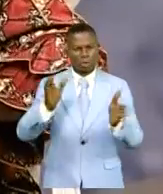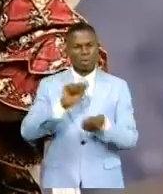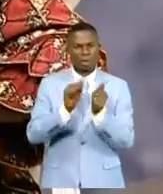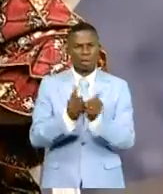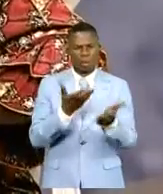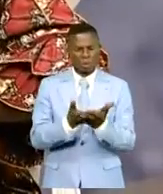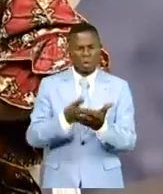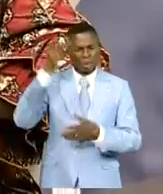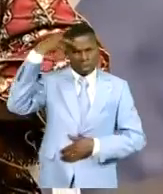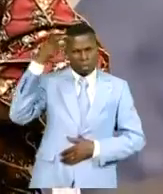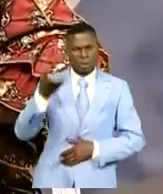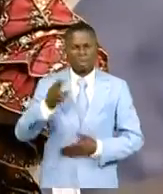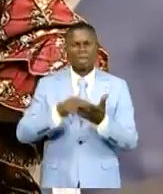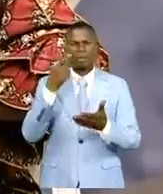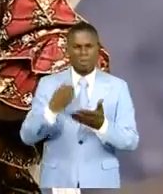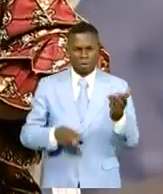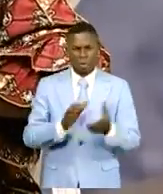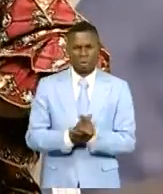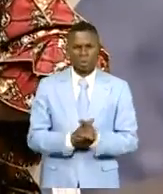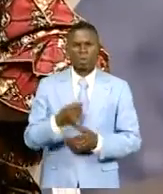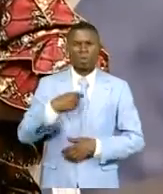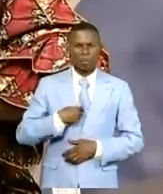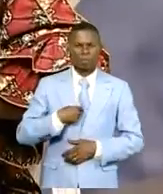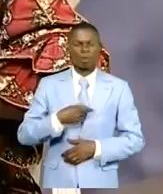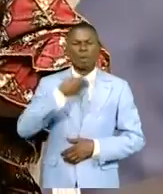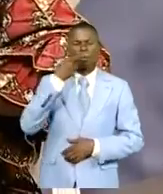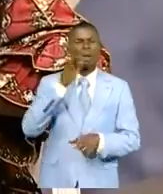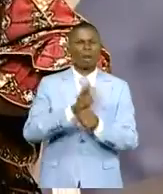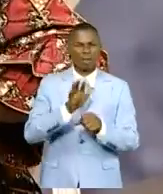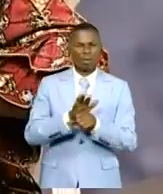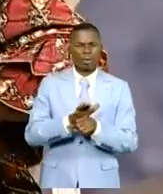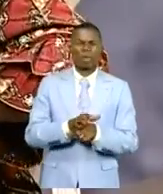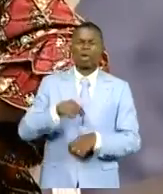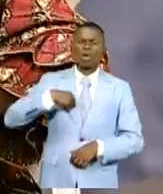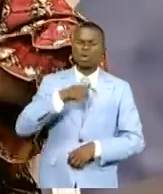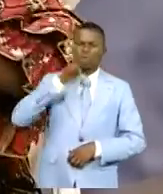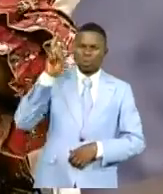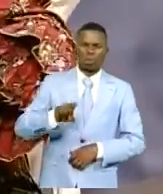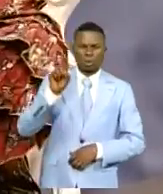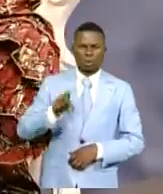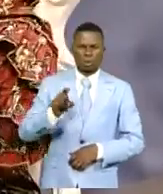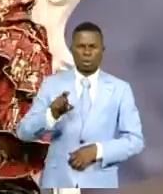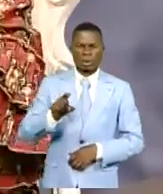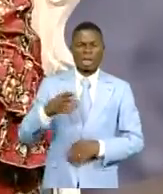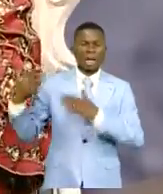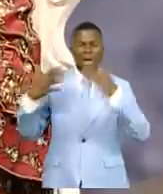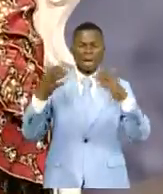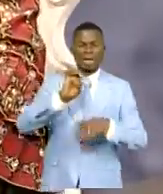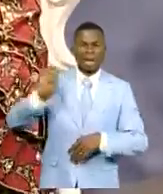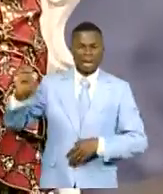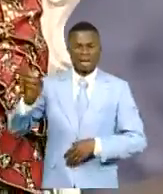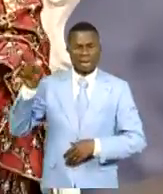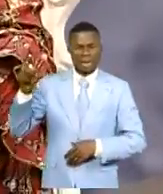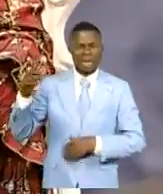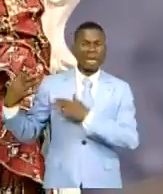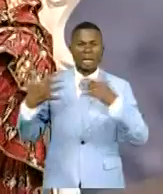de politique. Ça veut dire quoi exactement? Et j'ai toujours eu à le dire qu'il faut absolument, parce que cette guerre à l'Est, c'est une guerre